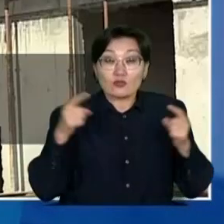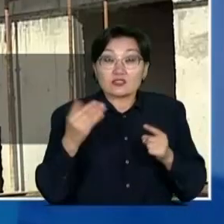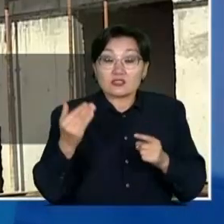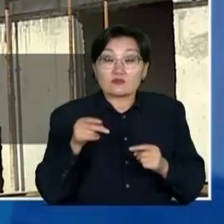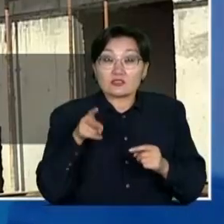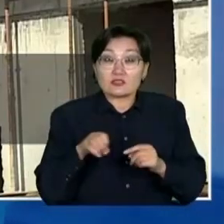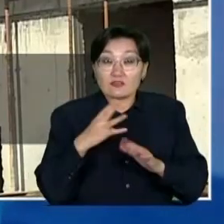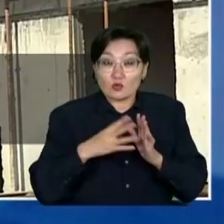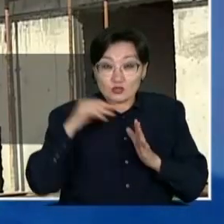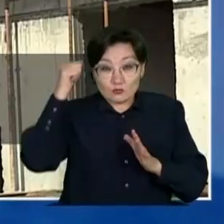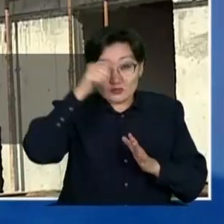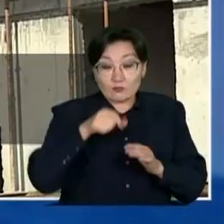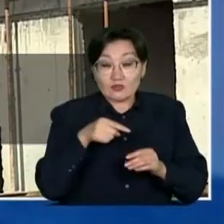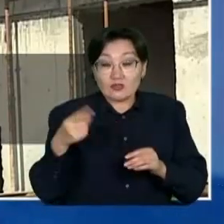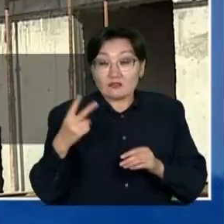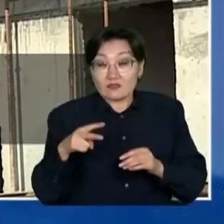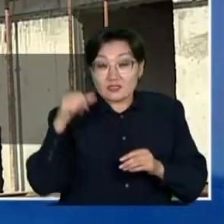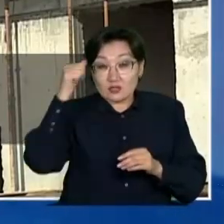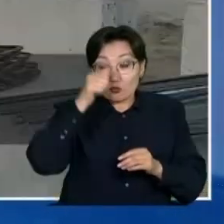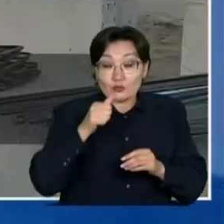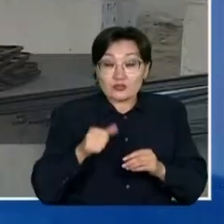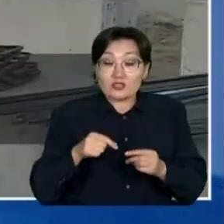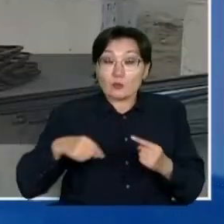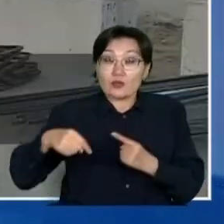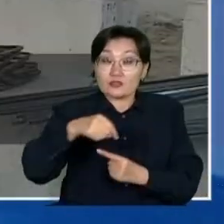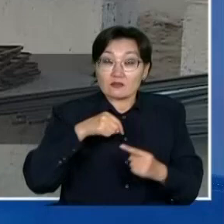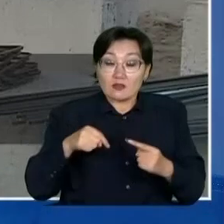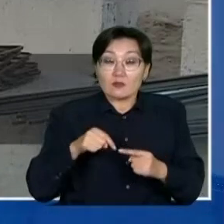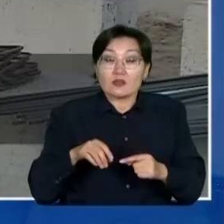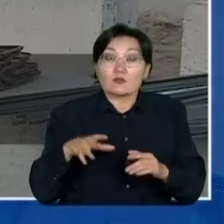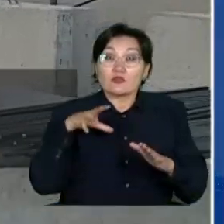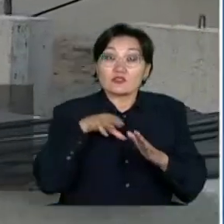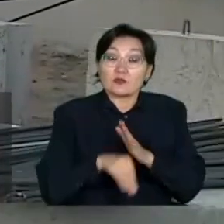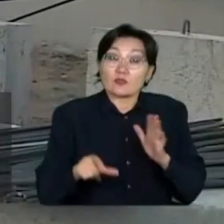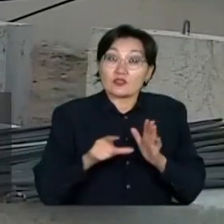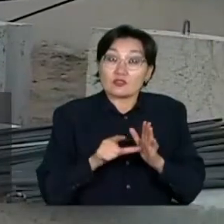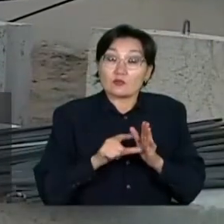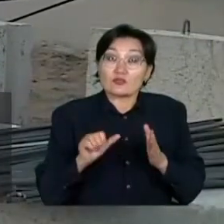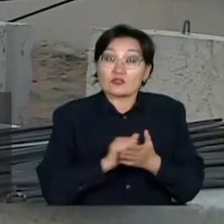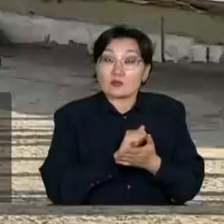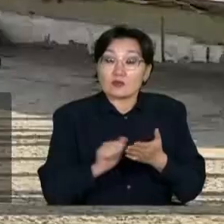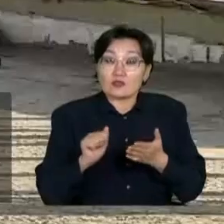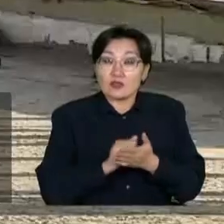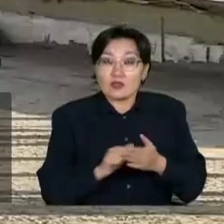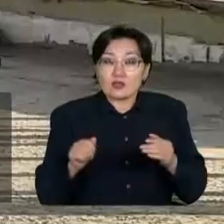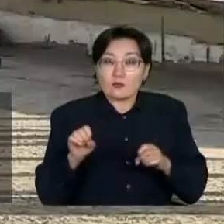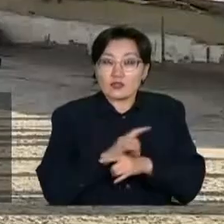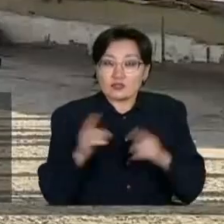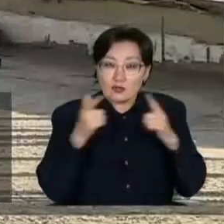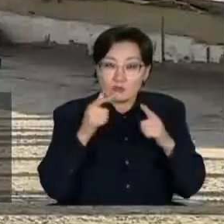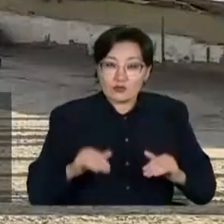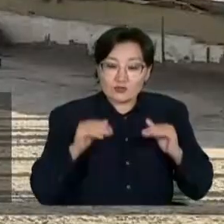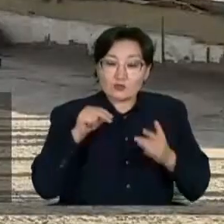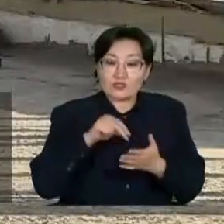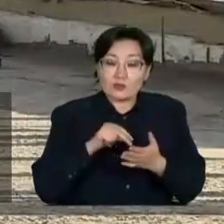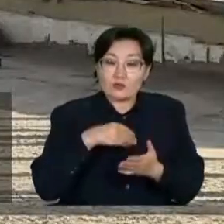с 2019 по 2020 годы предприниматель необоснованно включил в налоговую декларацию искаженные сведения. Он завышал